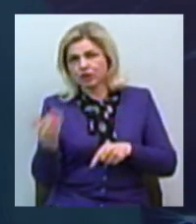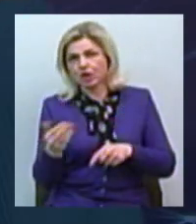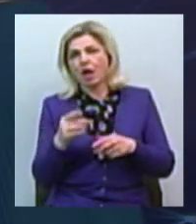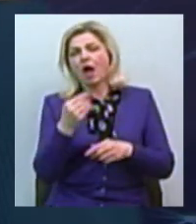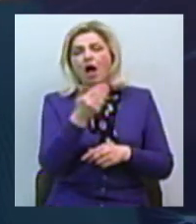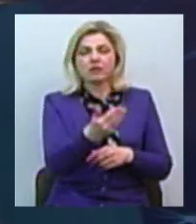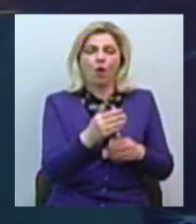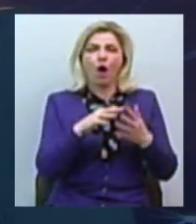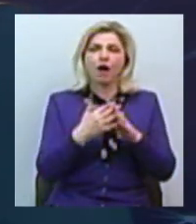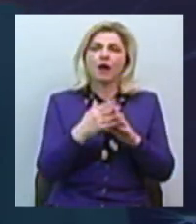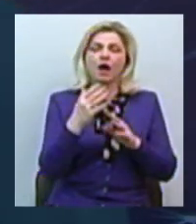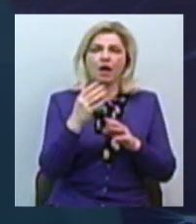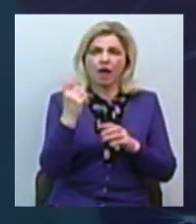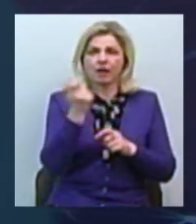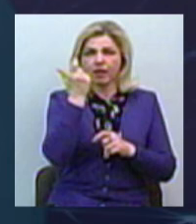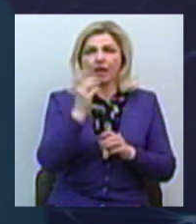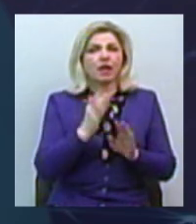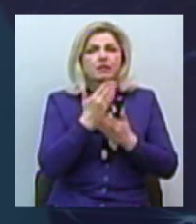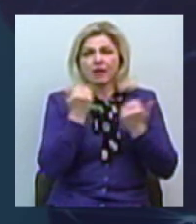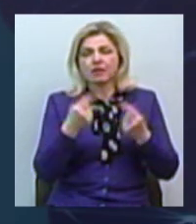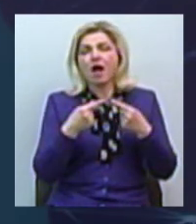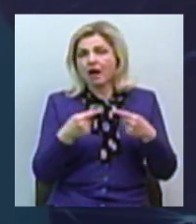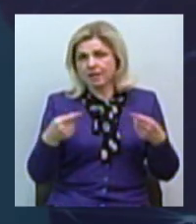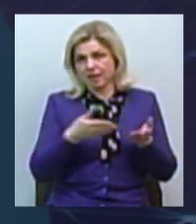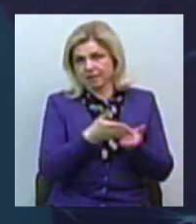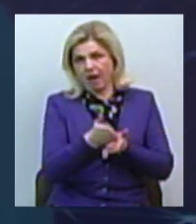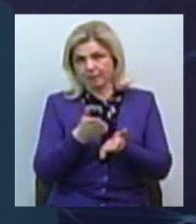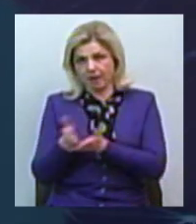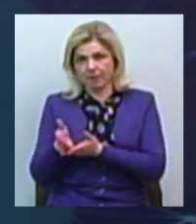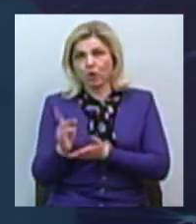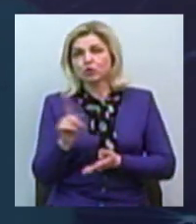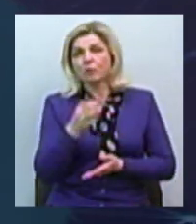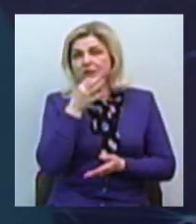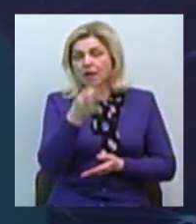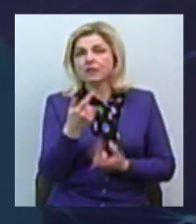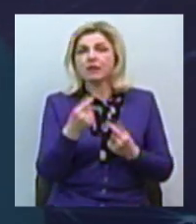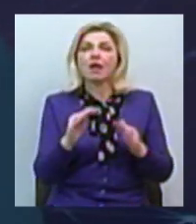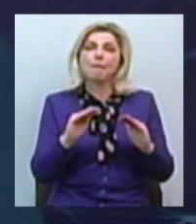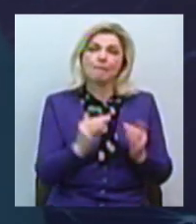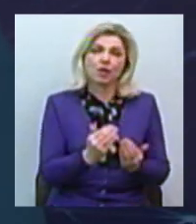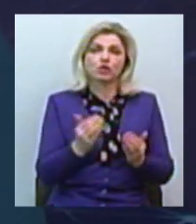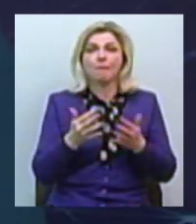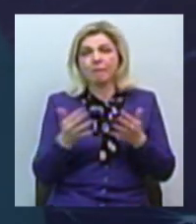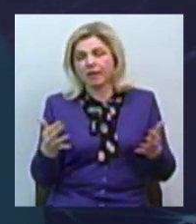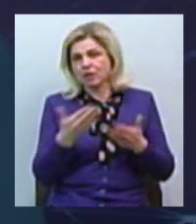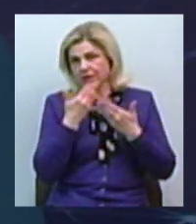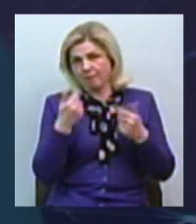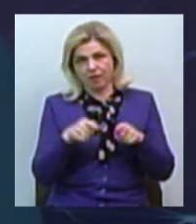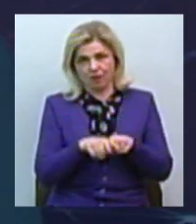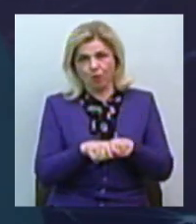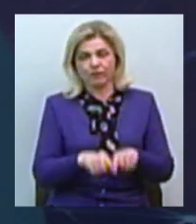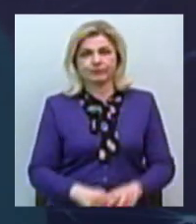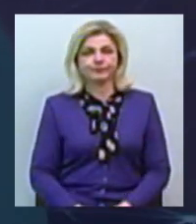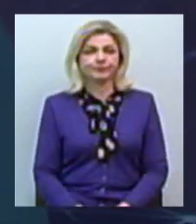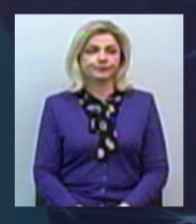аграрні. Є різні напрями. Тому, щоб сказати, що десь більше, десь менше, ну, немає такого. Угу. Тоді